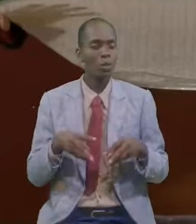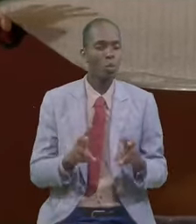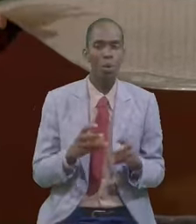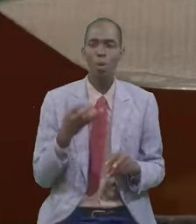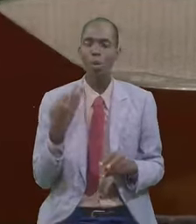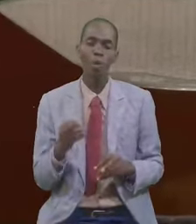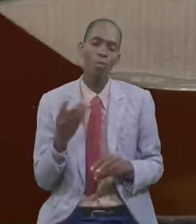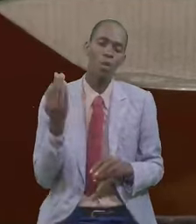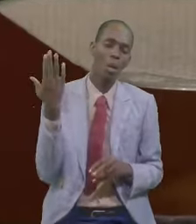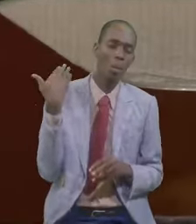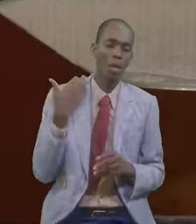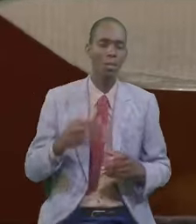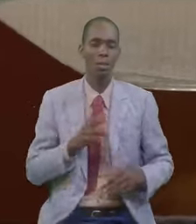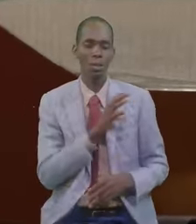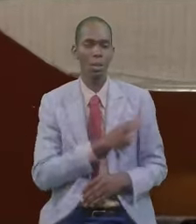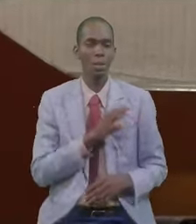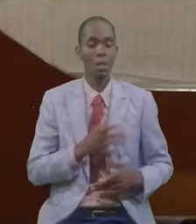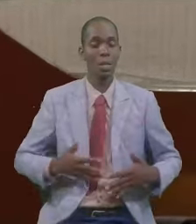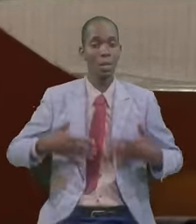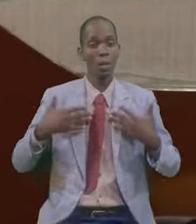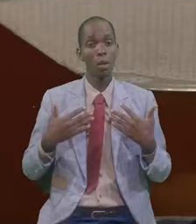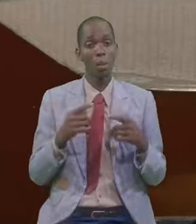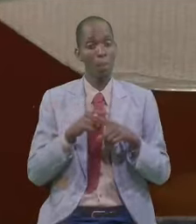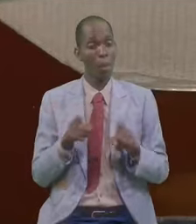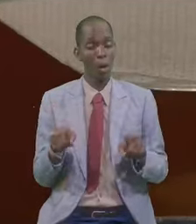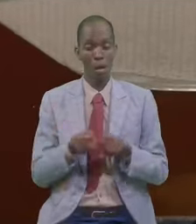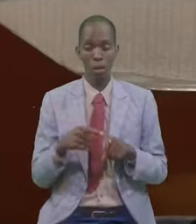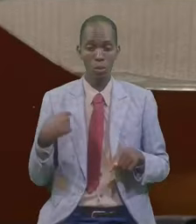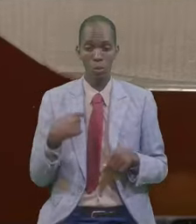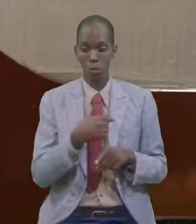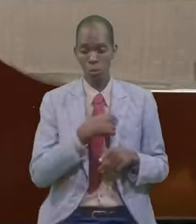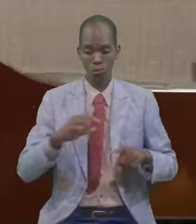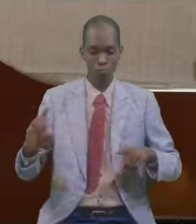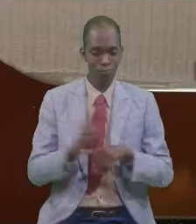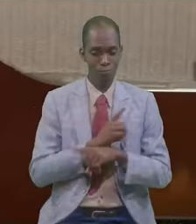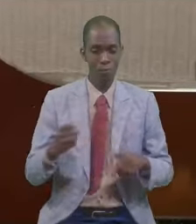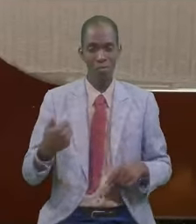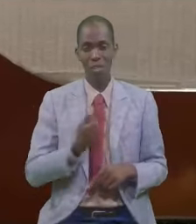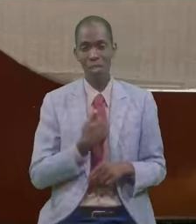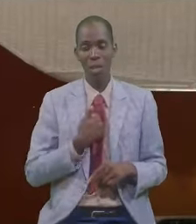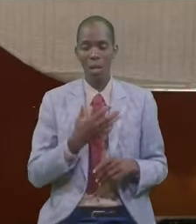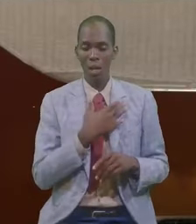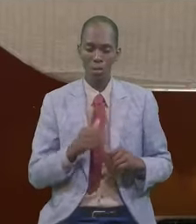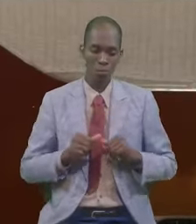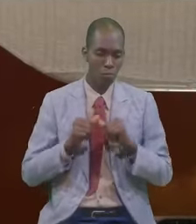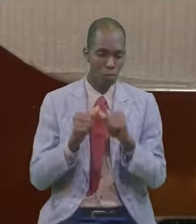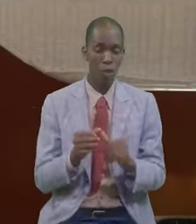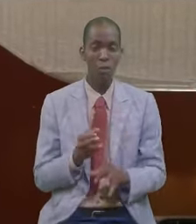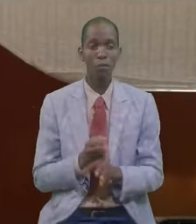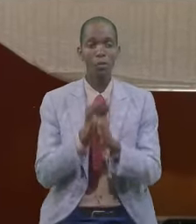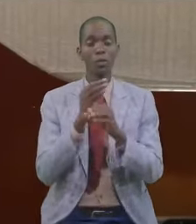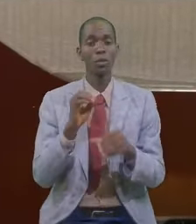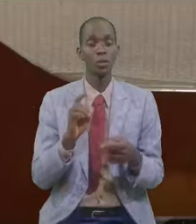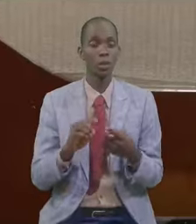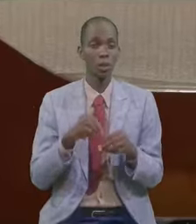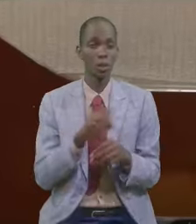habitudes, à la vie passée. Mais comme on renonce à nous-mêmes et on demeure fidèle au Seigneur dans